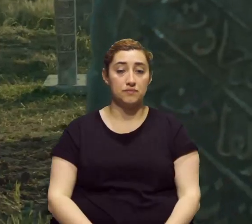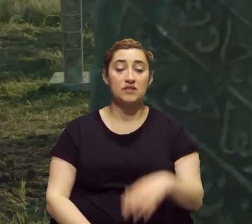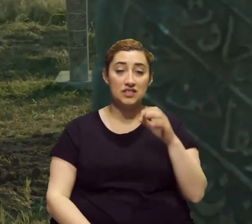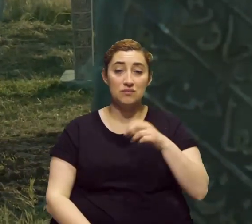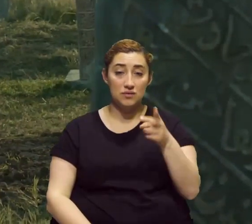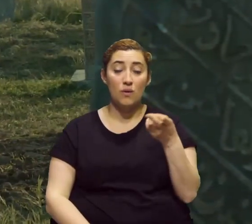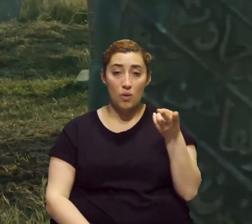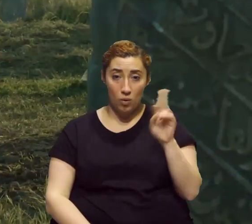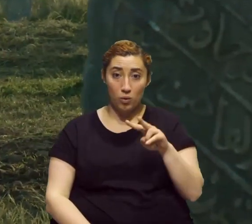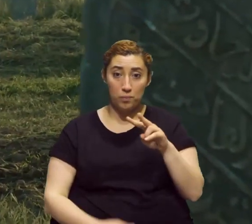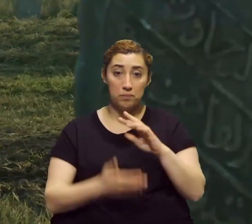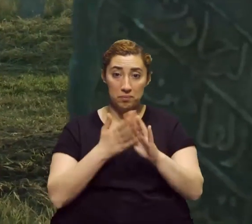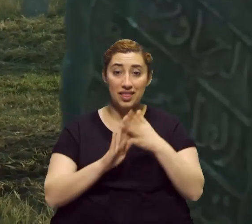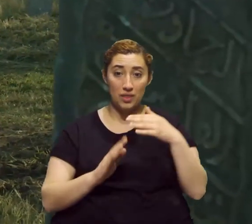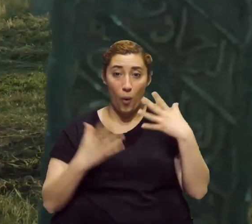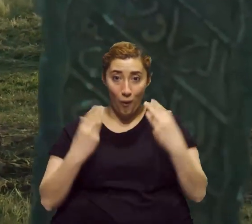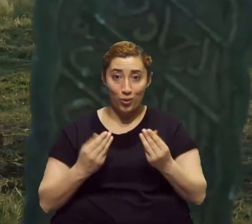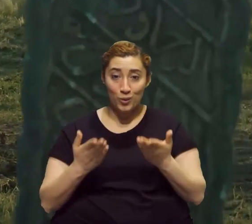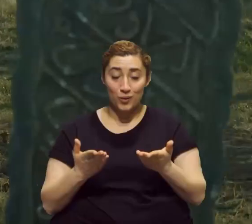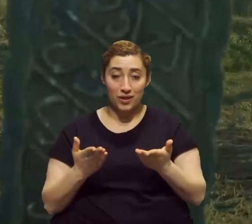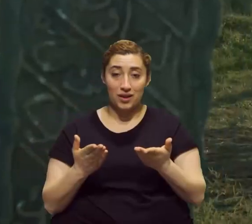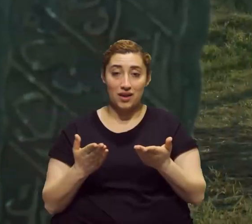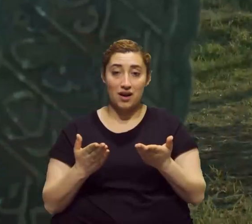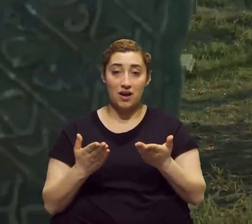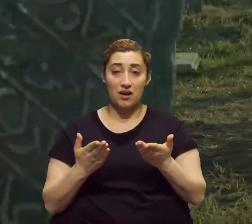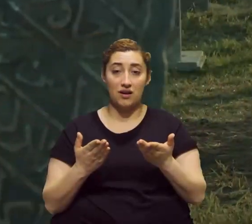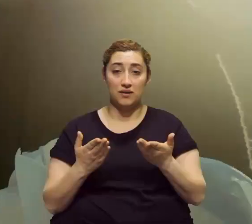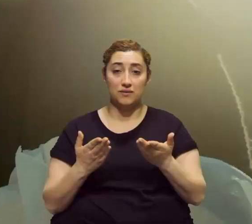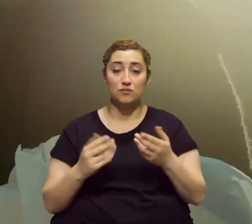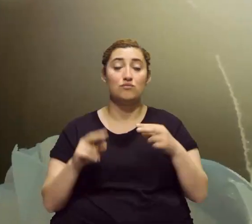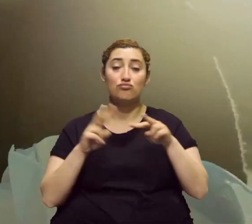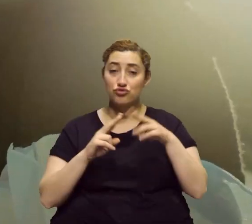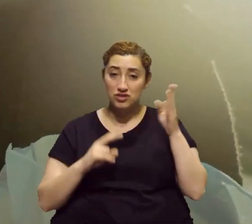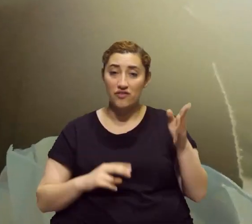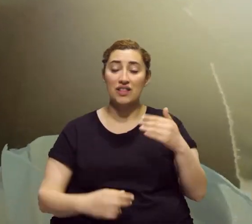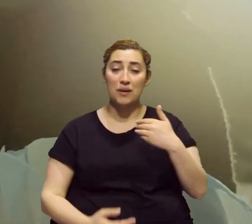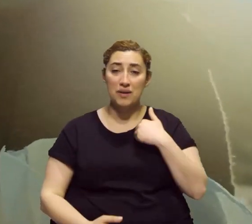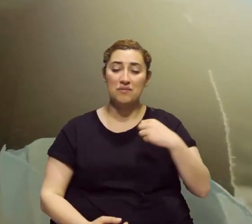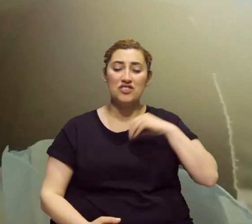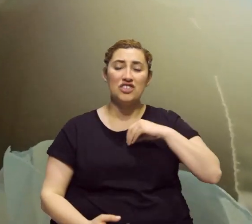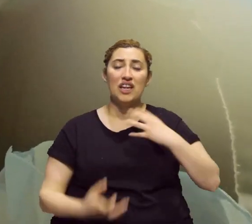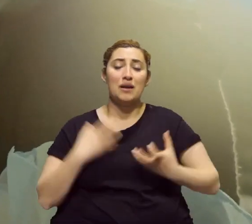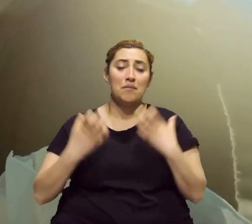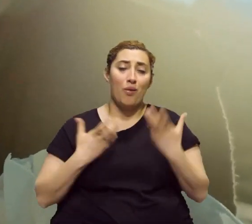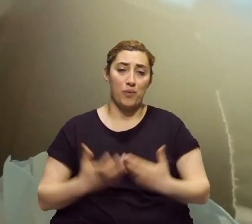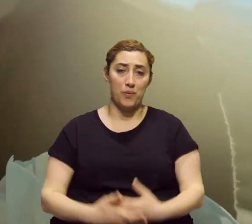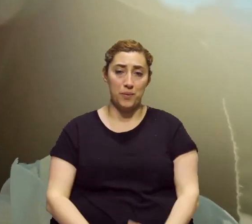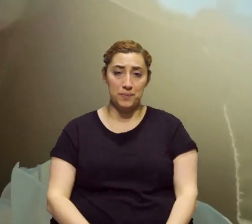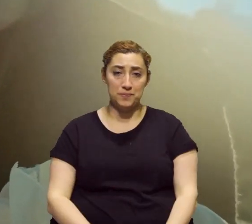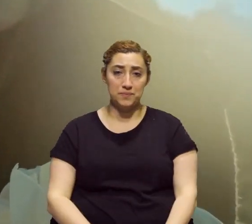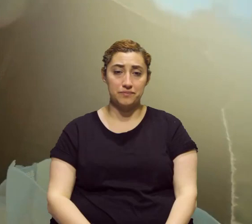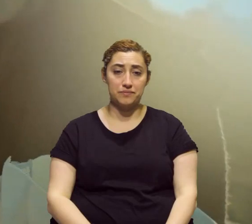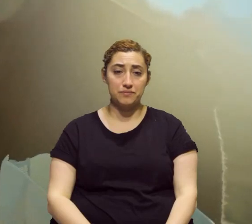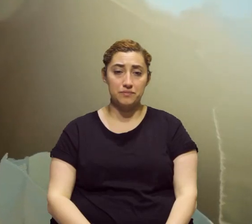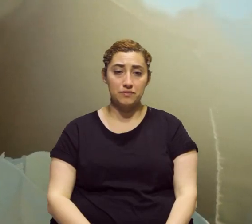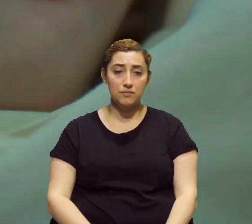Şimdi göçüp gittin ya sen. Mezarlıkta Mustafa ile ikisi kalmışlar. Mustafa'mın da benim de ciğerlerim sen.